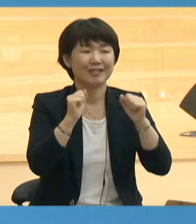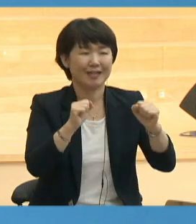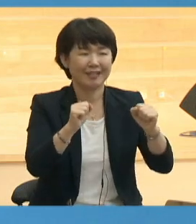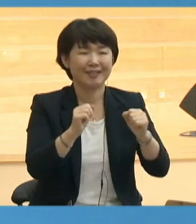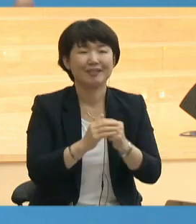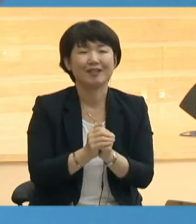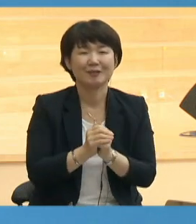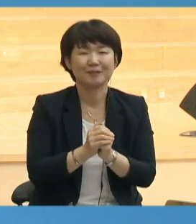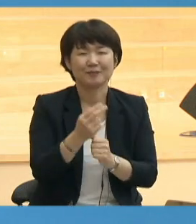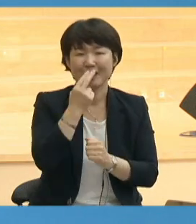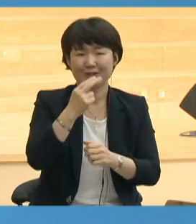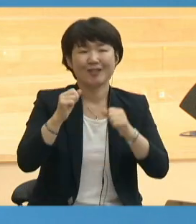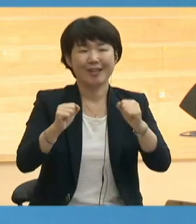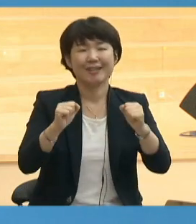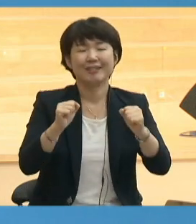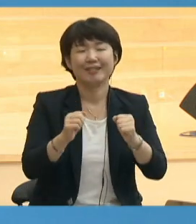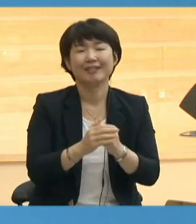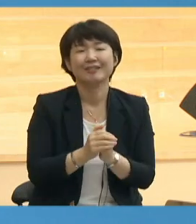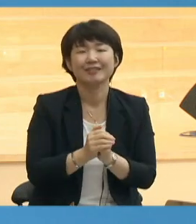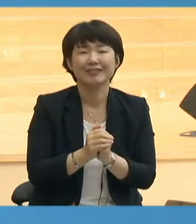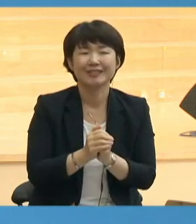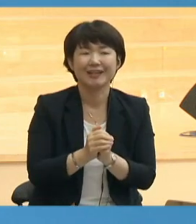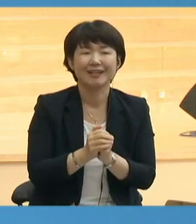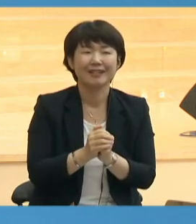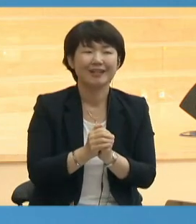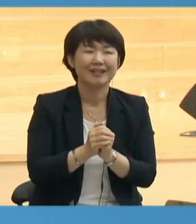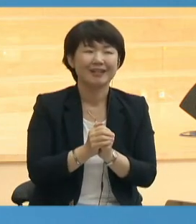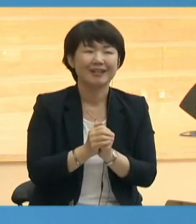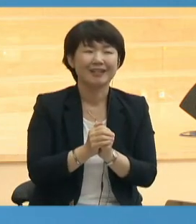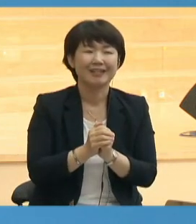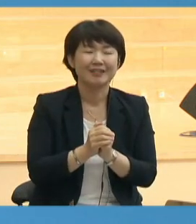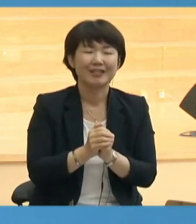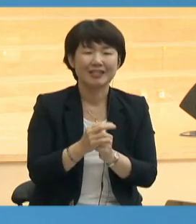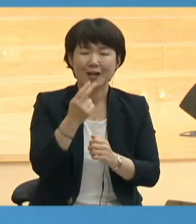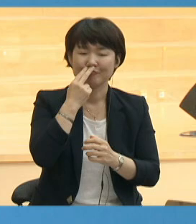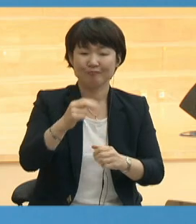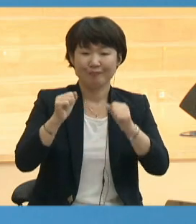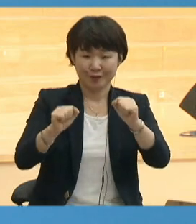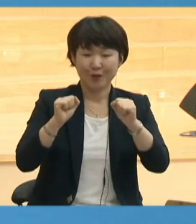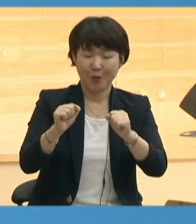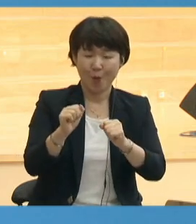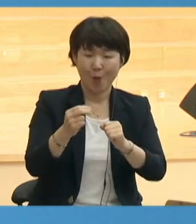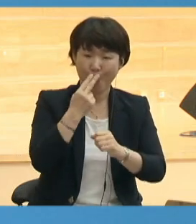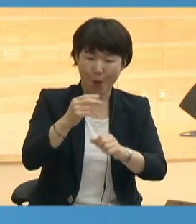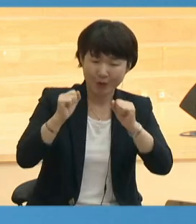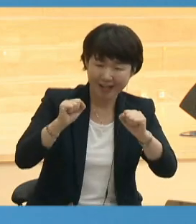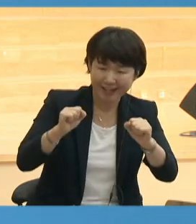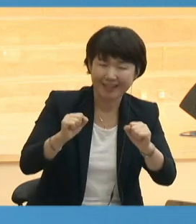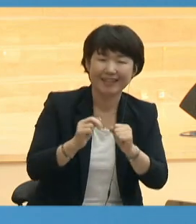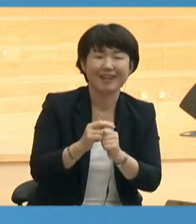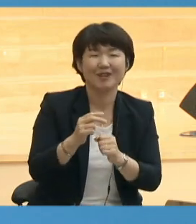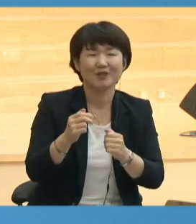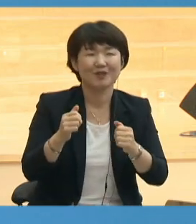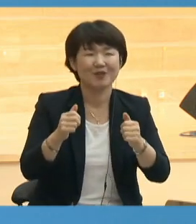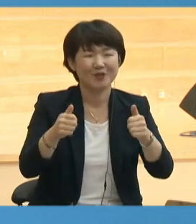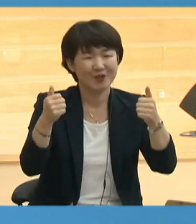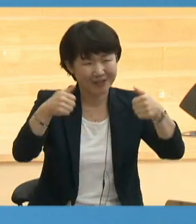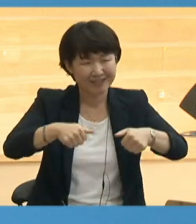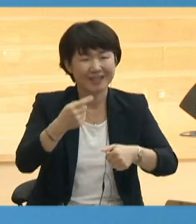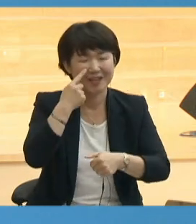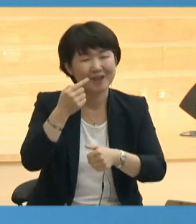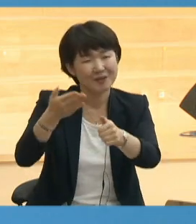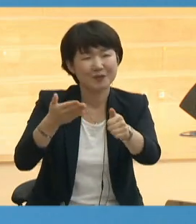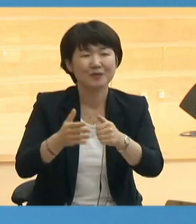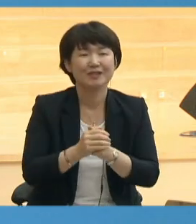자 느낌을 살려서 그어 경상도 걸죽한 느낌 살려서 어 살아있네 한 번 다 살아있네 아민 이십니까